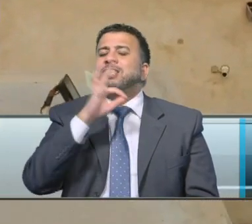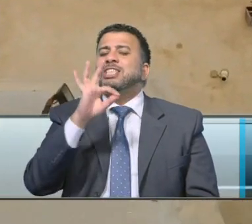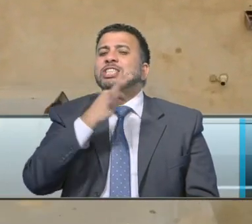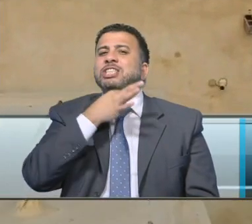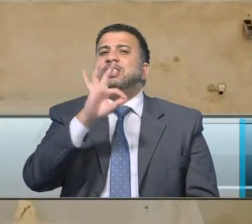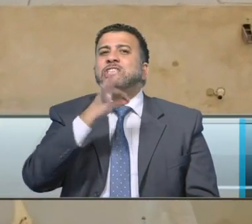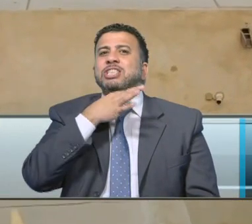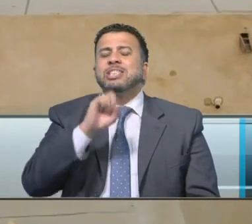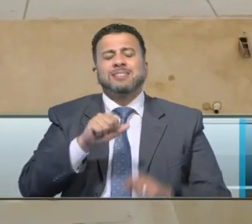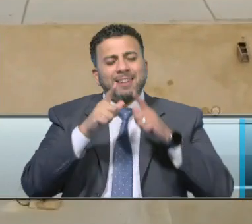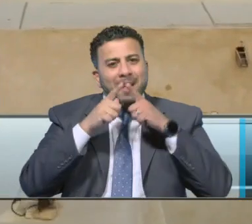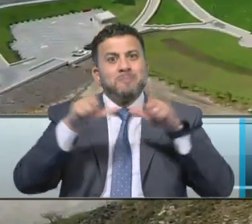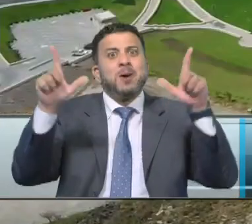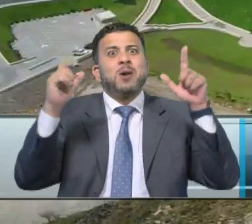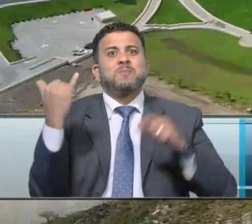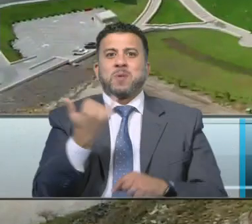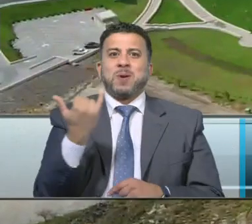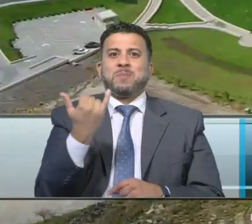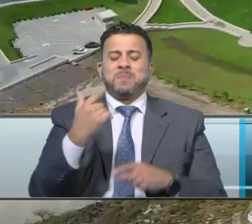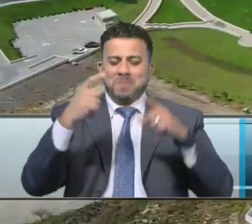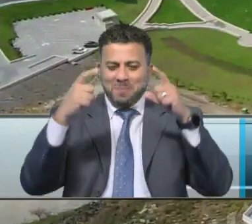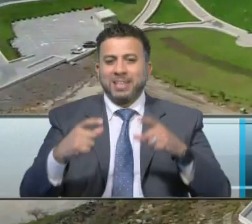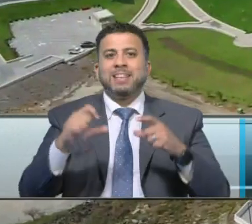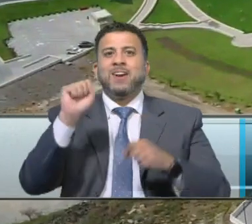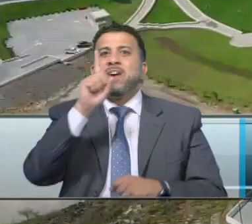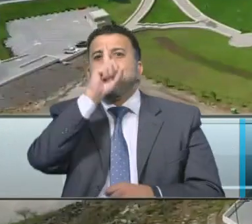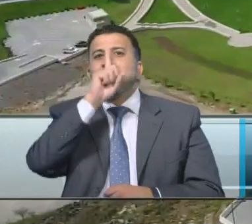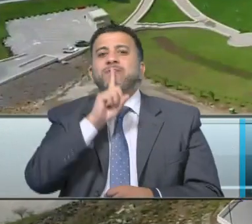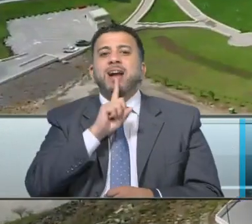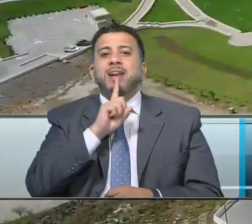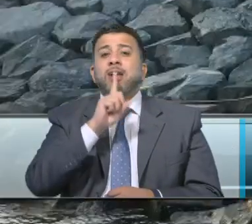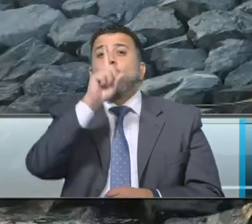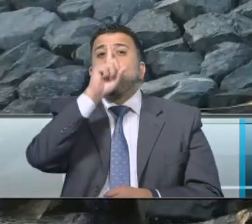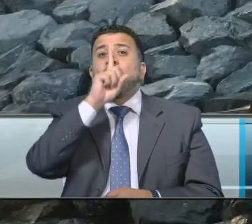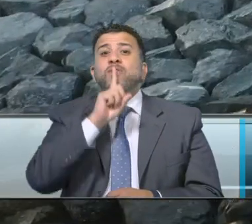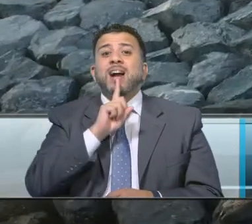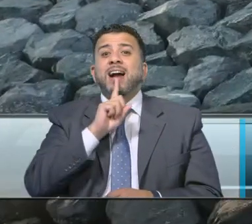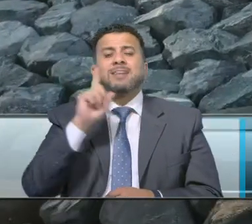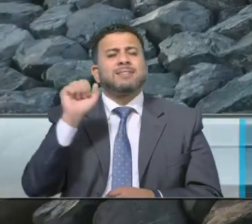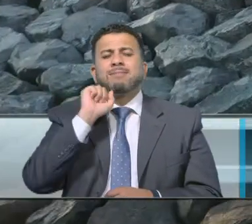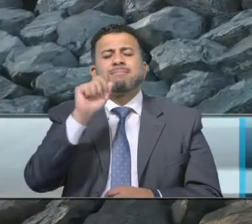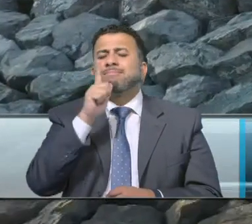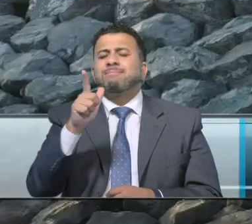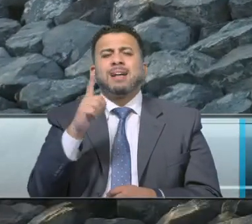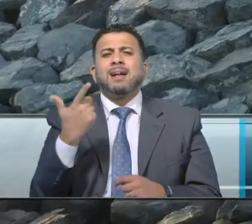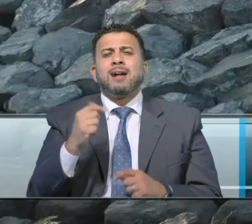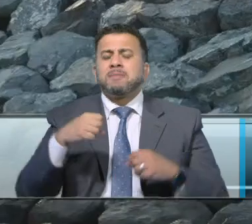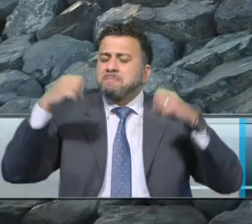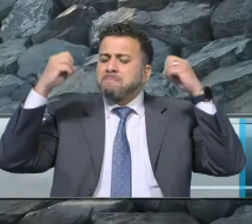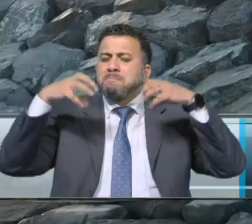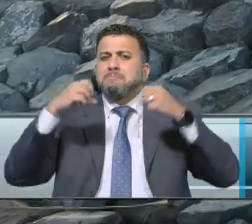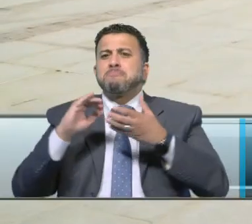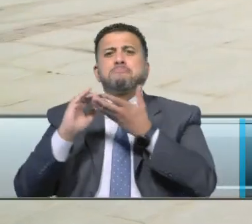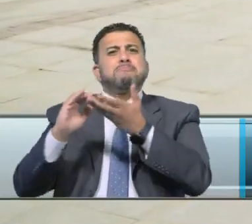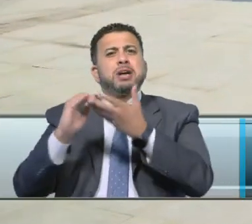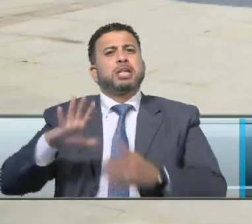لاهالي المنطقه خرف كانان هذه المدينه البهيه التي حظيت بمباركه صاحب